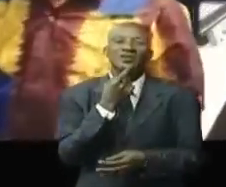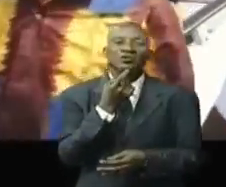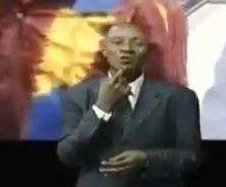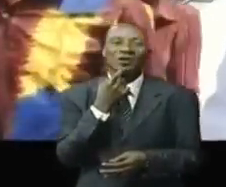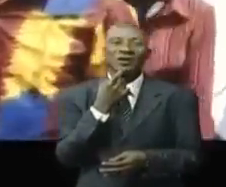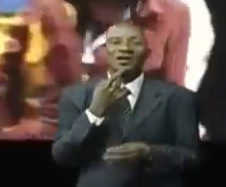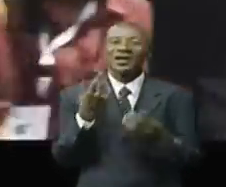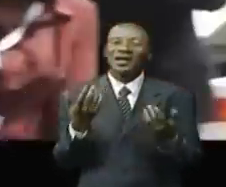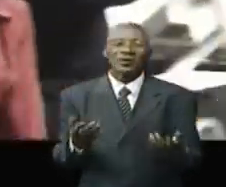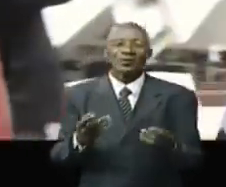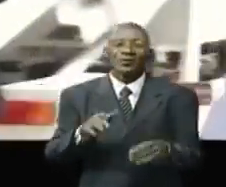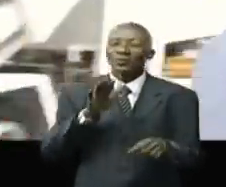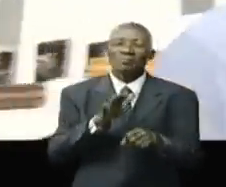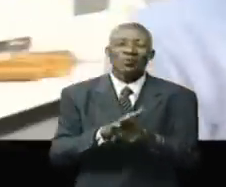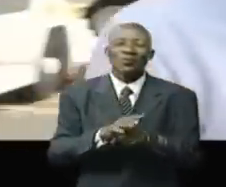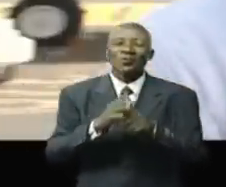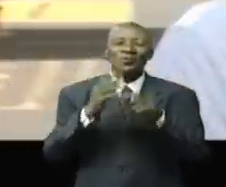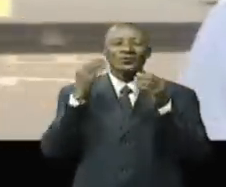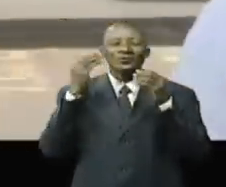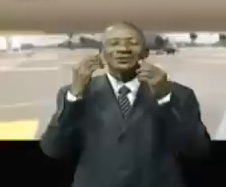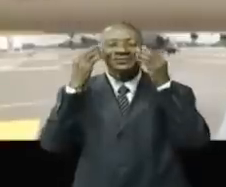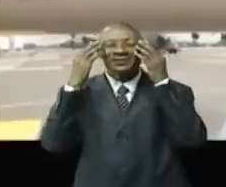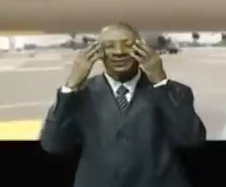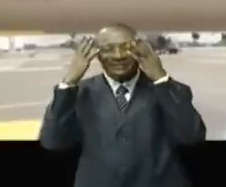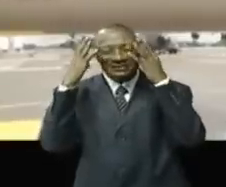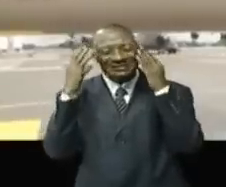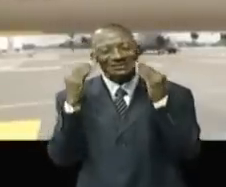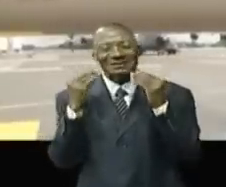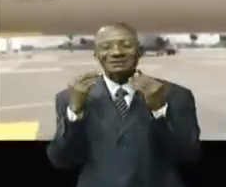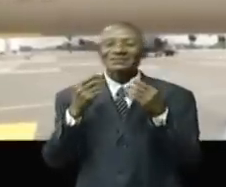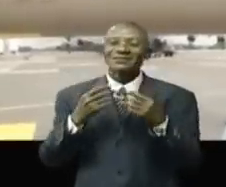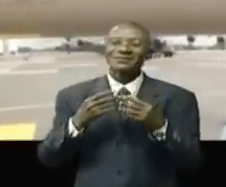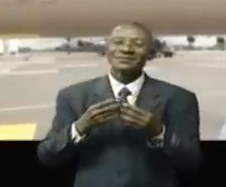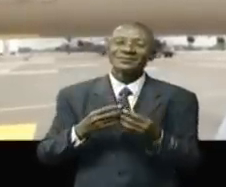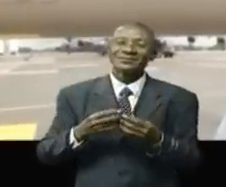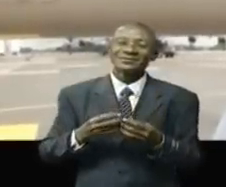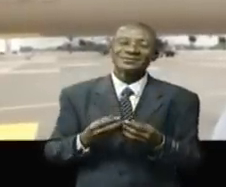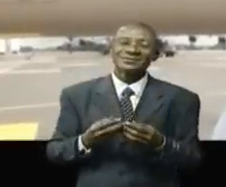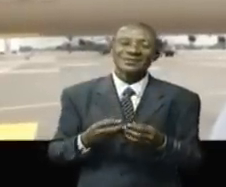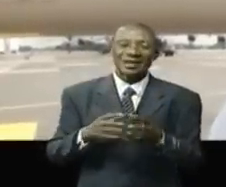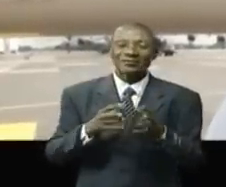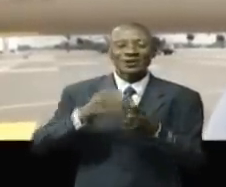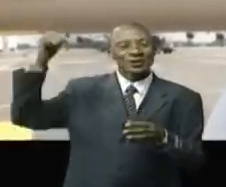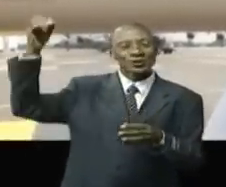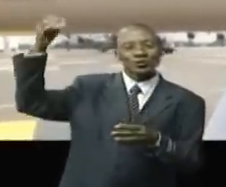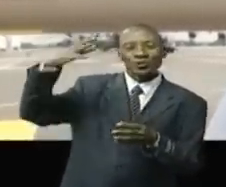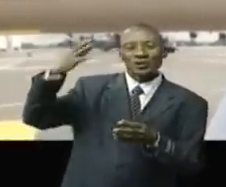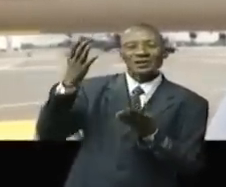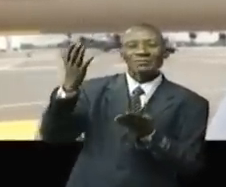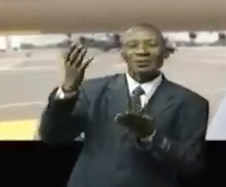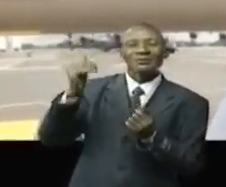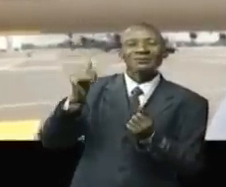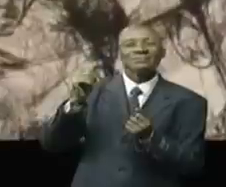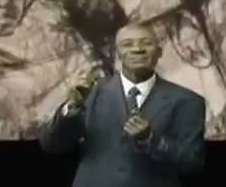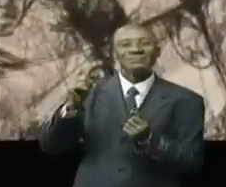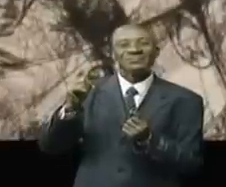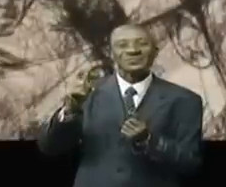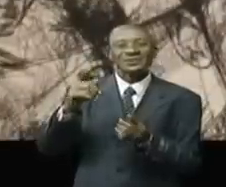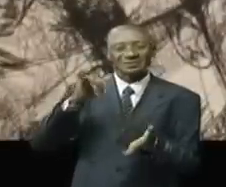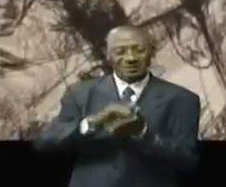trouve ici, avec un soleil très radieux. Donc ce sont des prémices pour